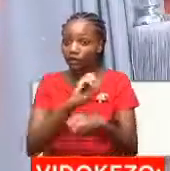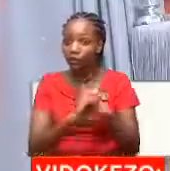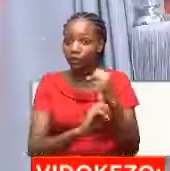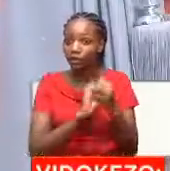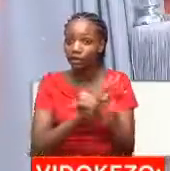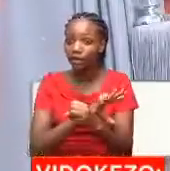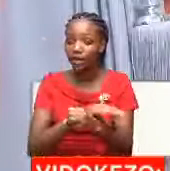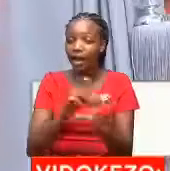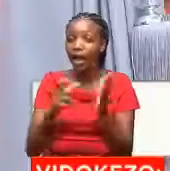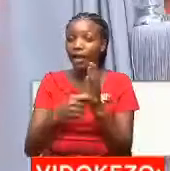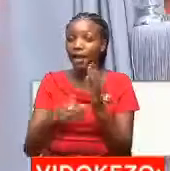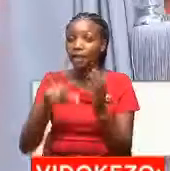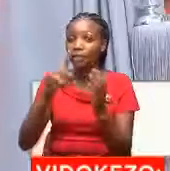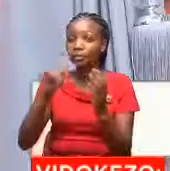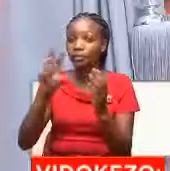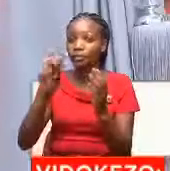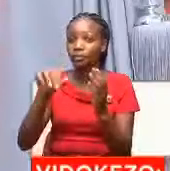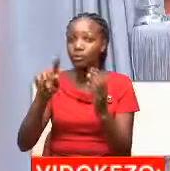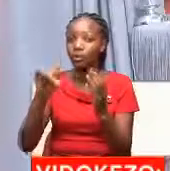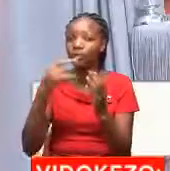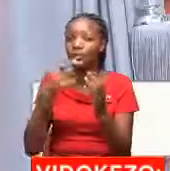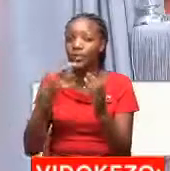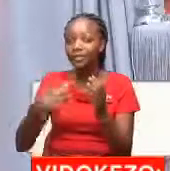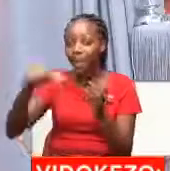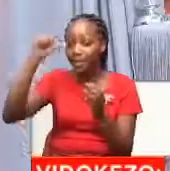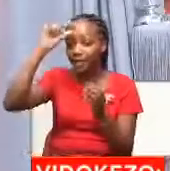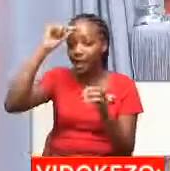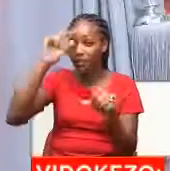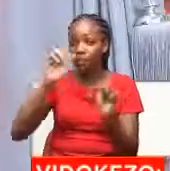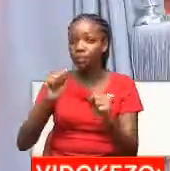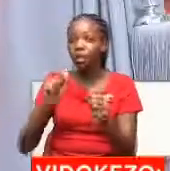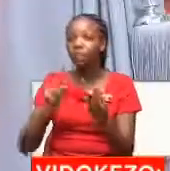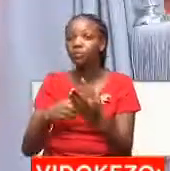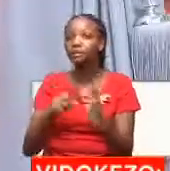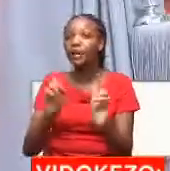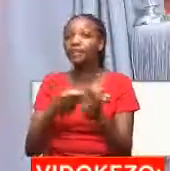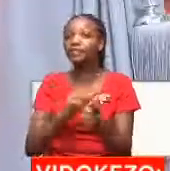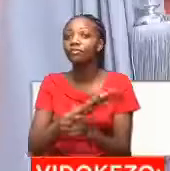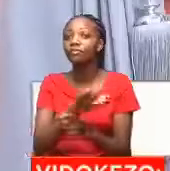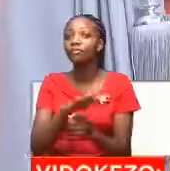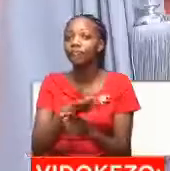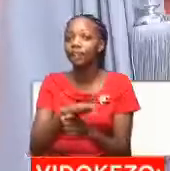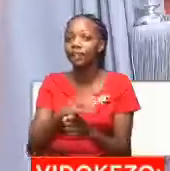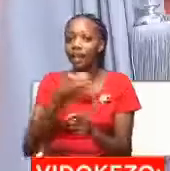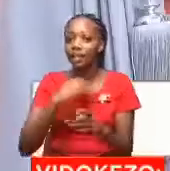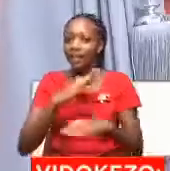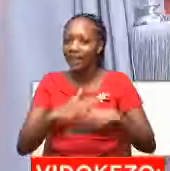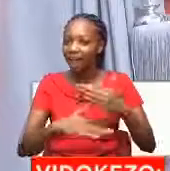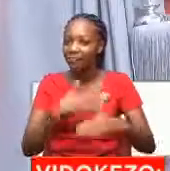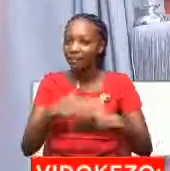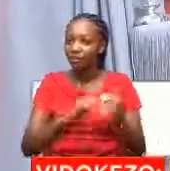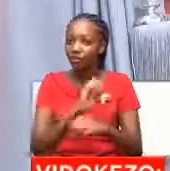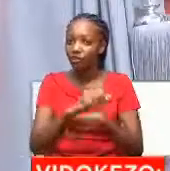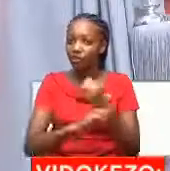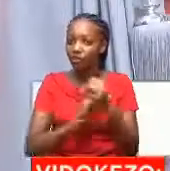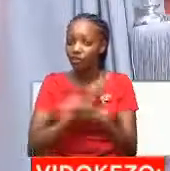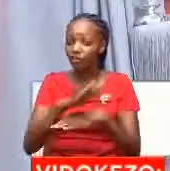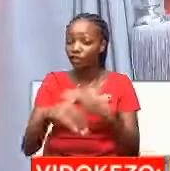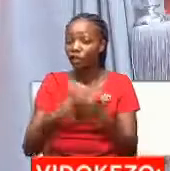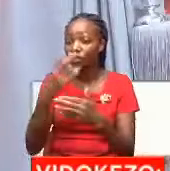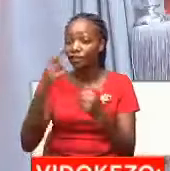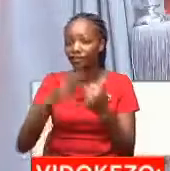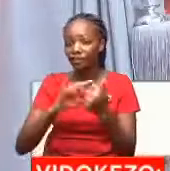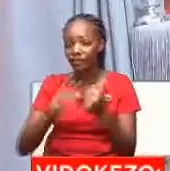nchini Timothy Owase alisema kuwa serikali itazindua vituo vyenye vifaa vya filamu kwenye kaunti zote ili